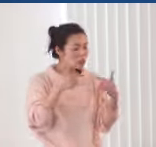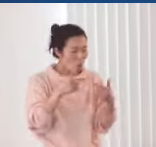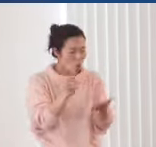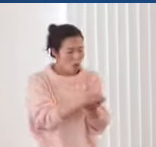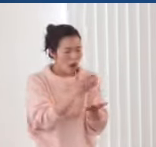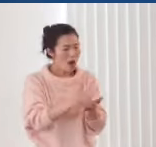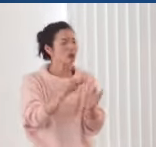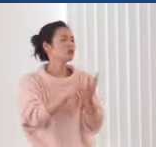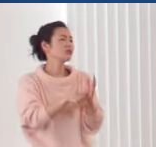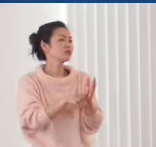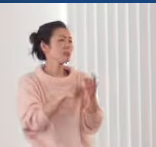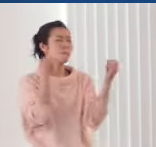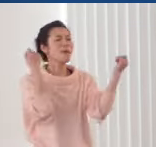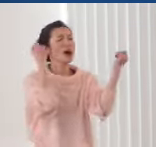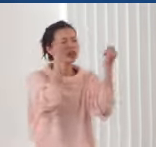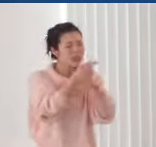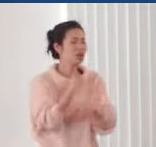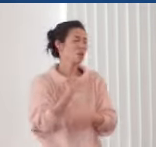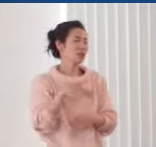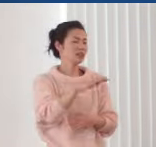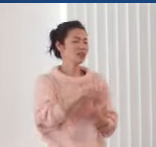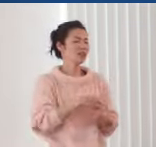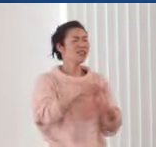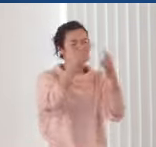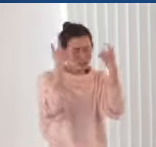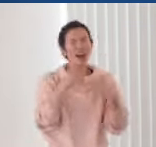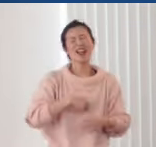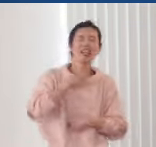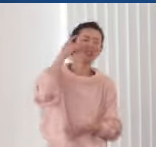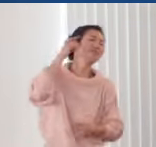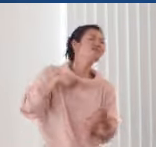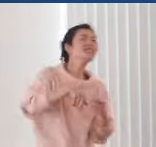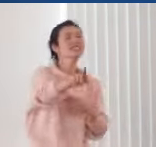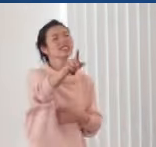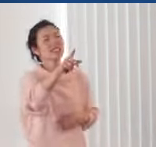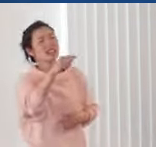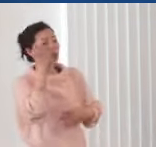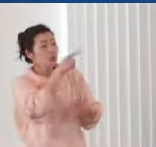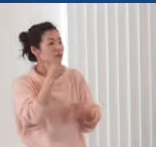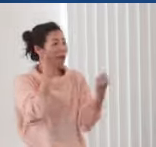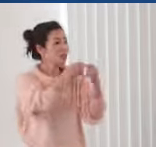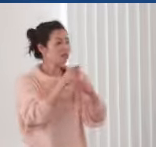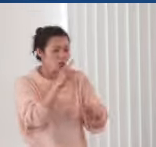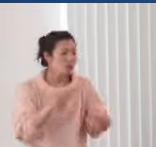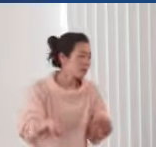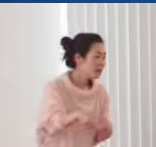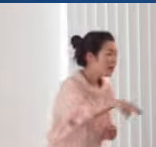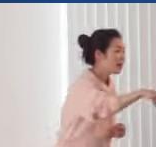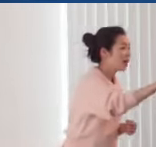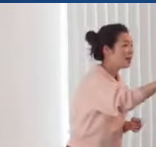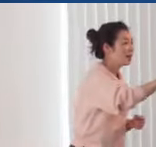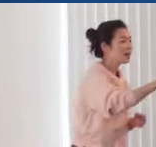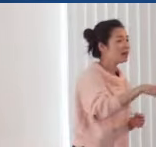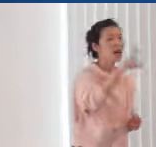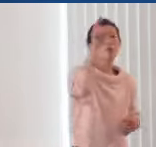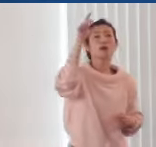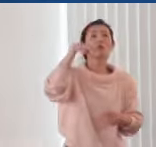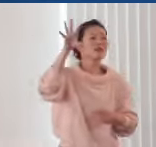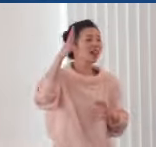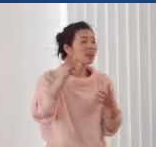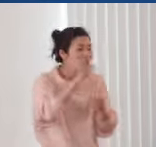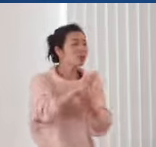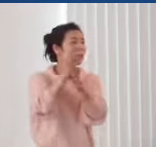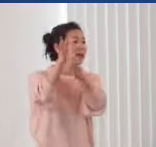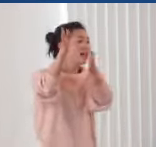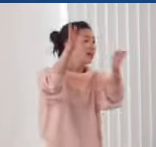あるいは神様が全て思いのままにされるんだったら、人間は何もせんでじっとしてりゃいいじゃないかと。神様がされるんだったらもうじっと待ってましょう、